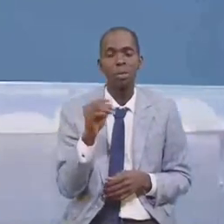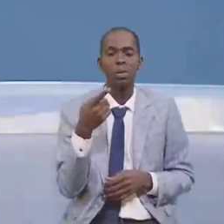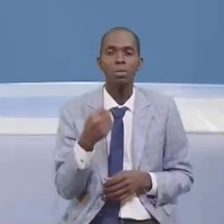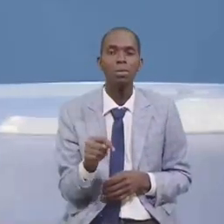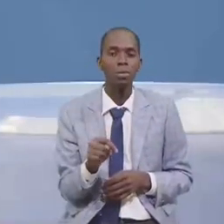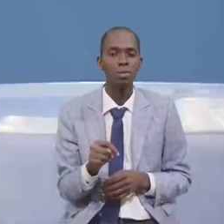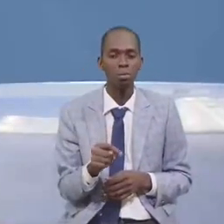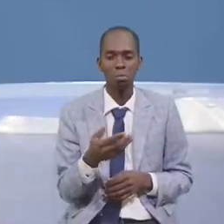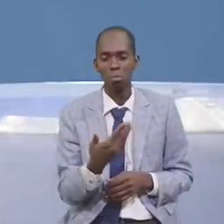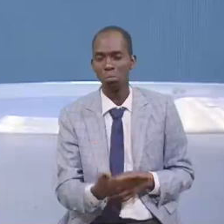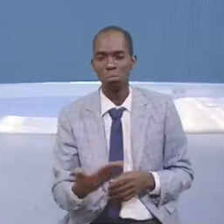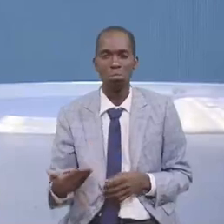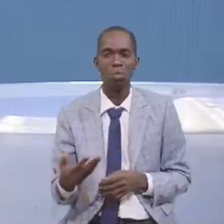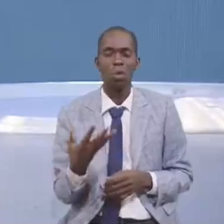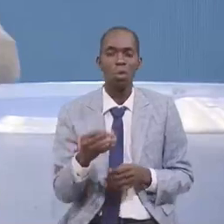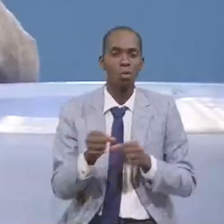L'arme de la sentinelle.